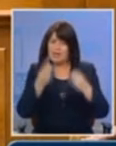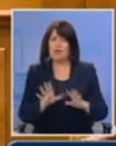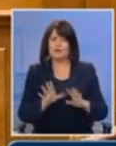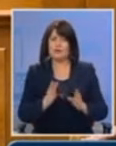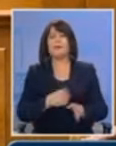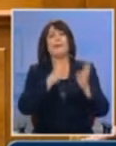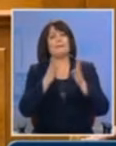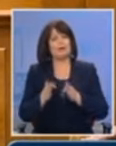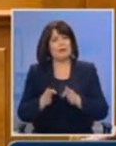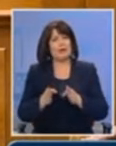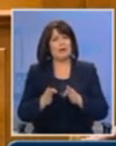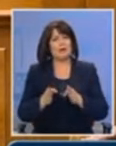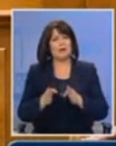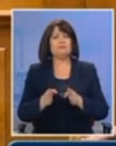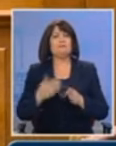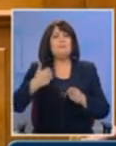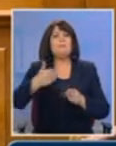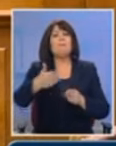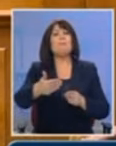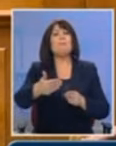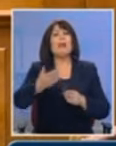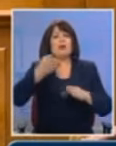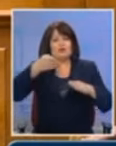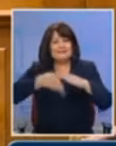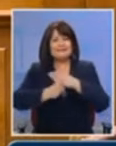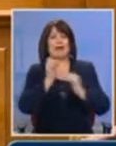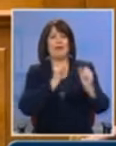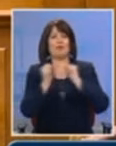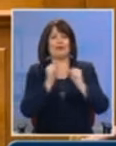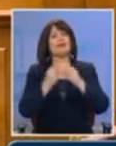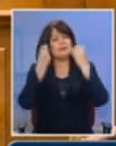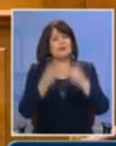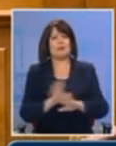και ταυτόχρονα επιδείνωσε και τις προοπτικές εξόδου της χώρας από την κρίση.